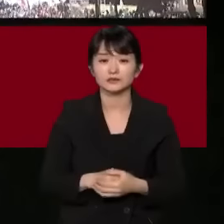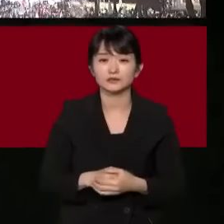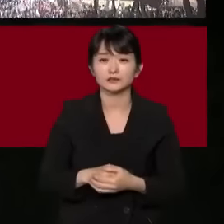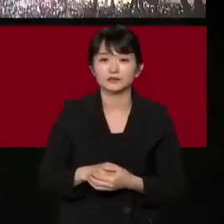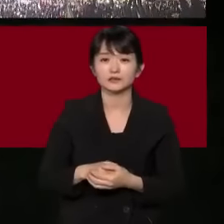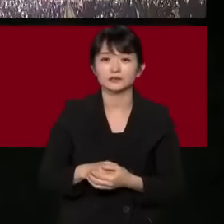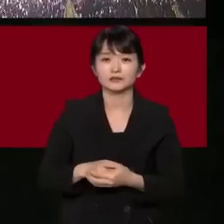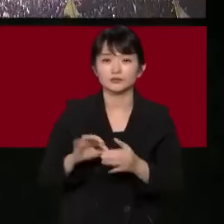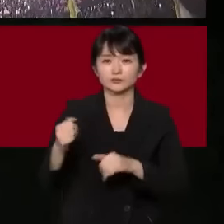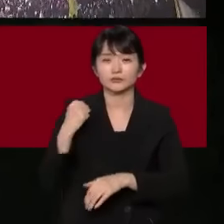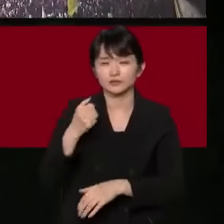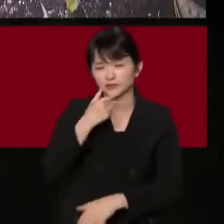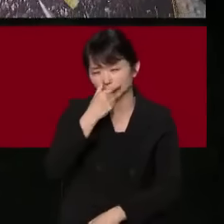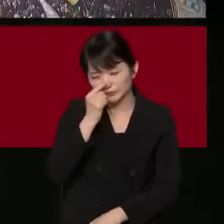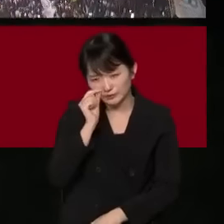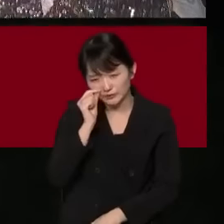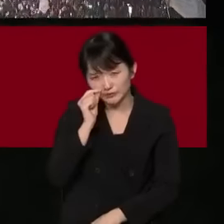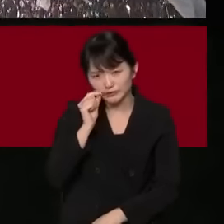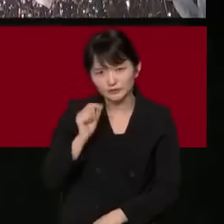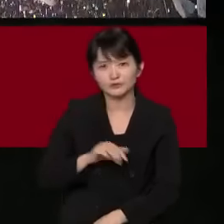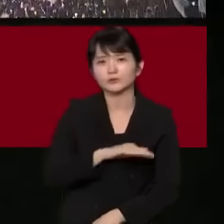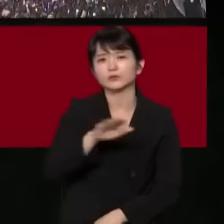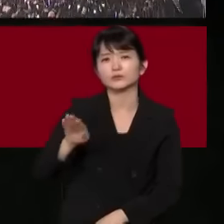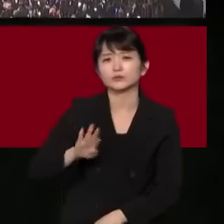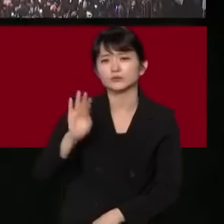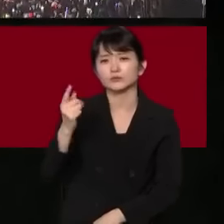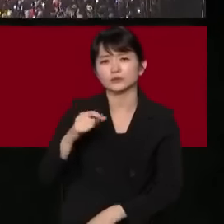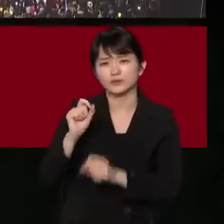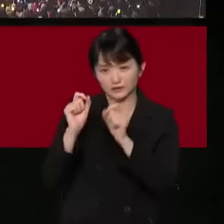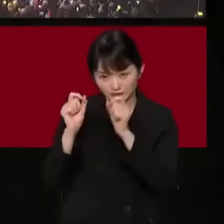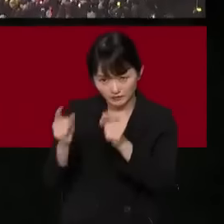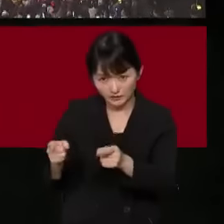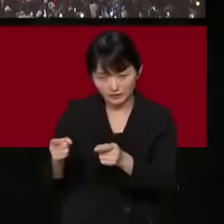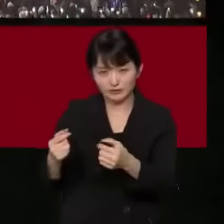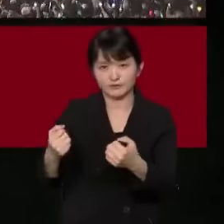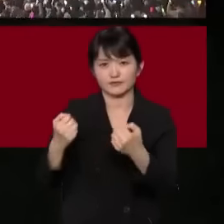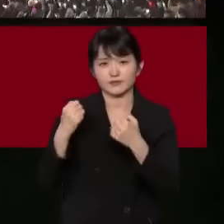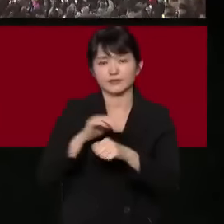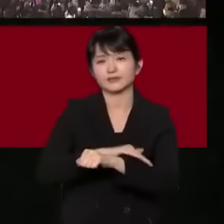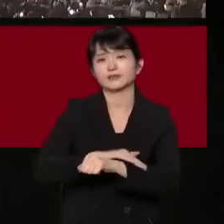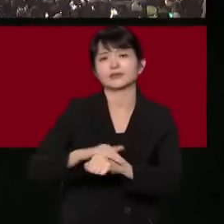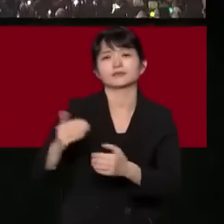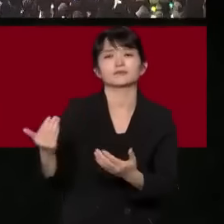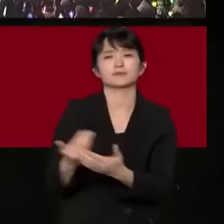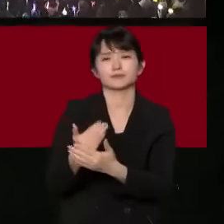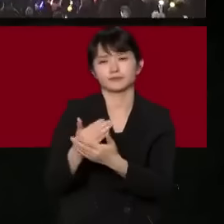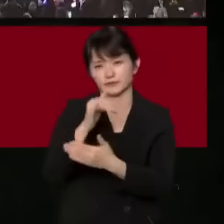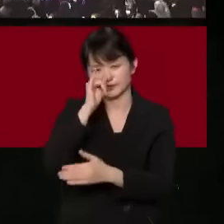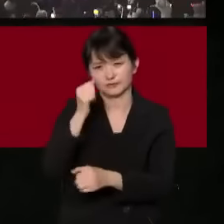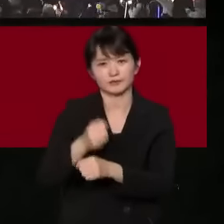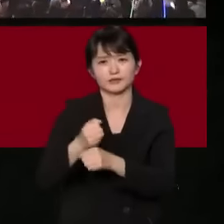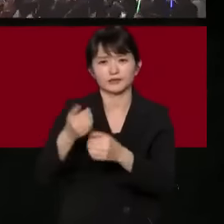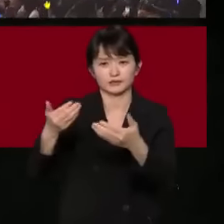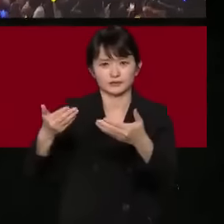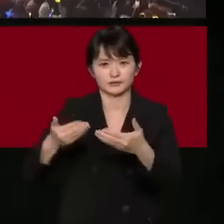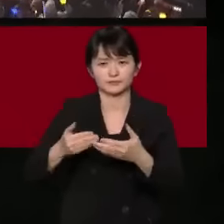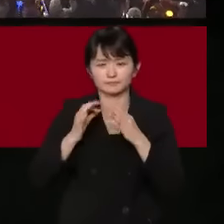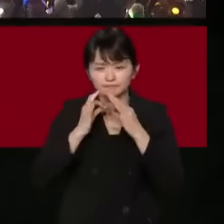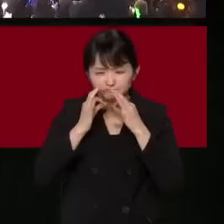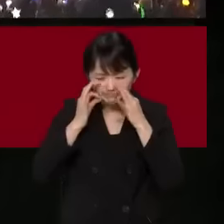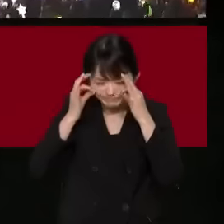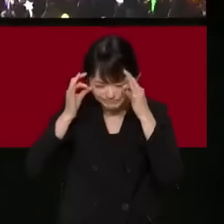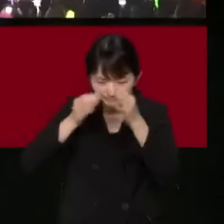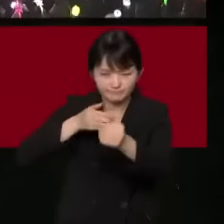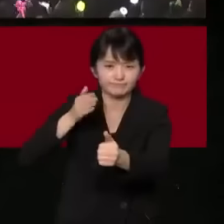부족하지만 국민들께서 저희 보수에게 다시 한번 기회를 주시고 건강하게 자랄 수 있도록 만들어주시기를 정말 간곡히